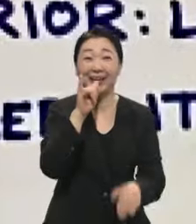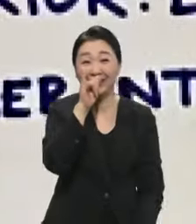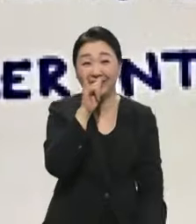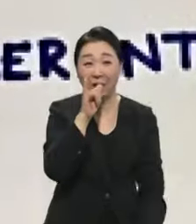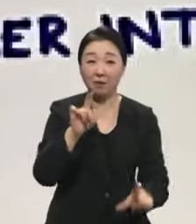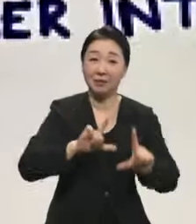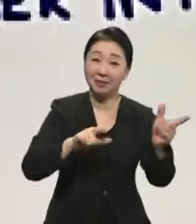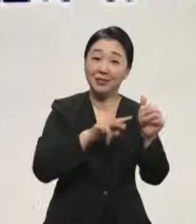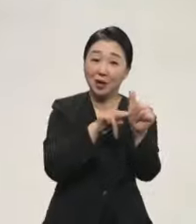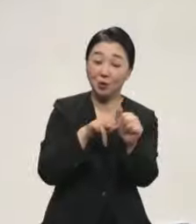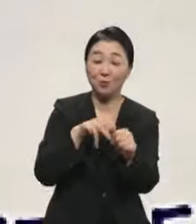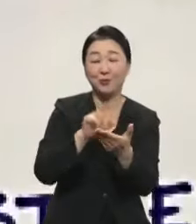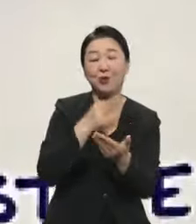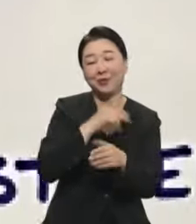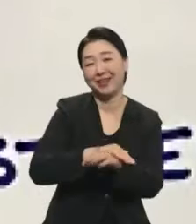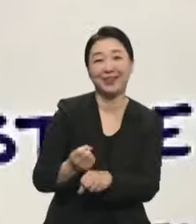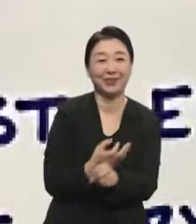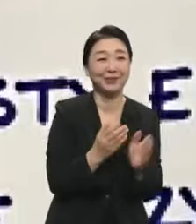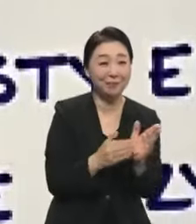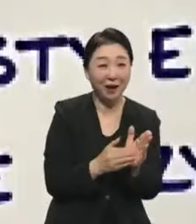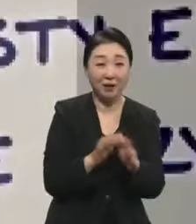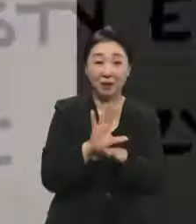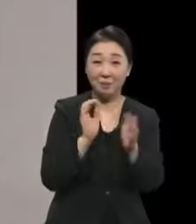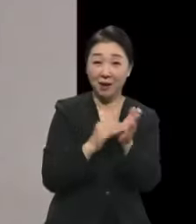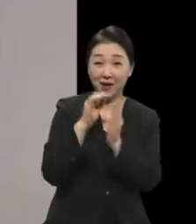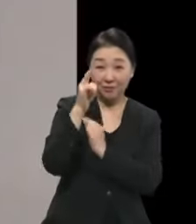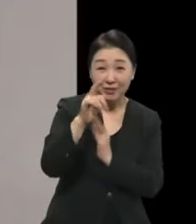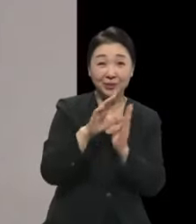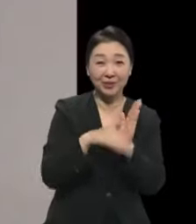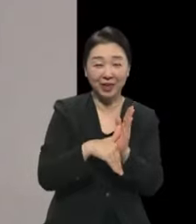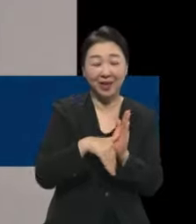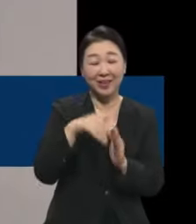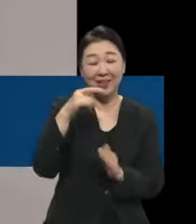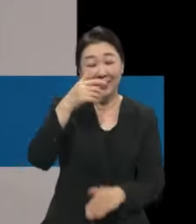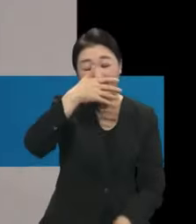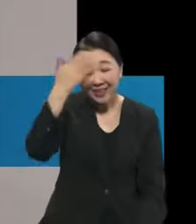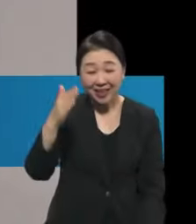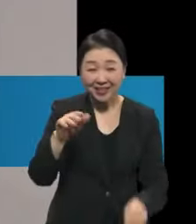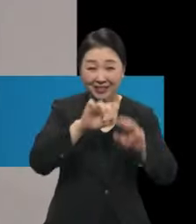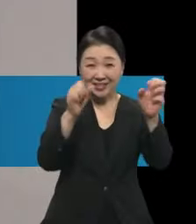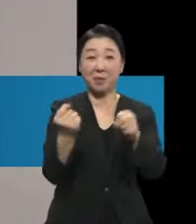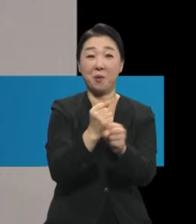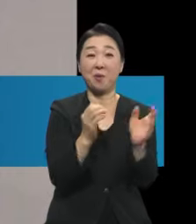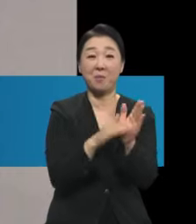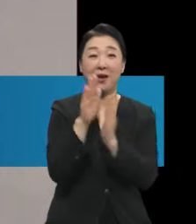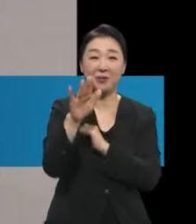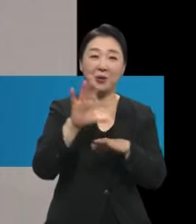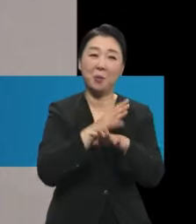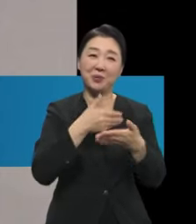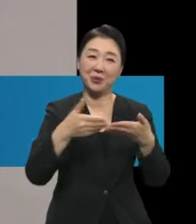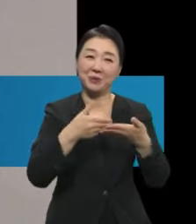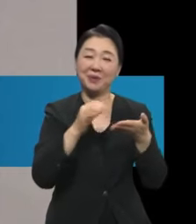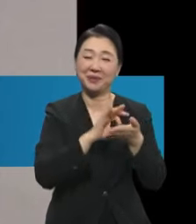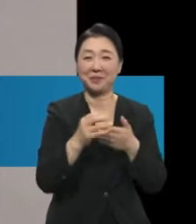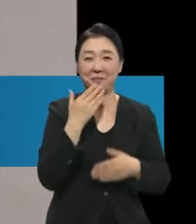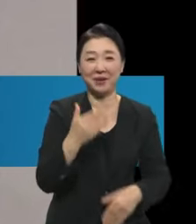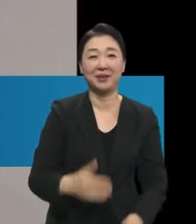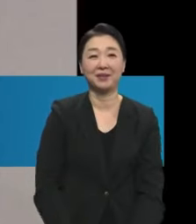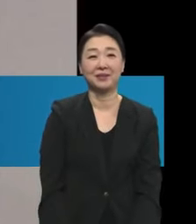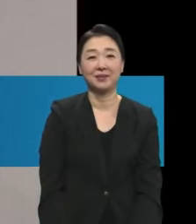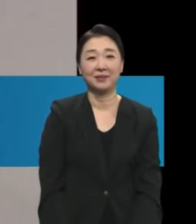기상정보 문제없이 잘 전달됐는데요. 방송이 끝날 때쯤 다행히 시스템이 복구됐고 이후에는 컴퓨터 그래픽을 사용할